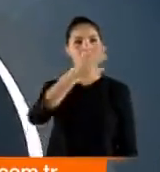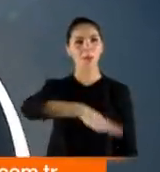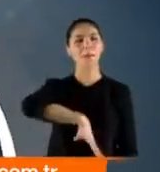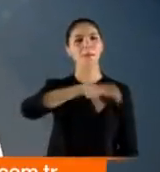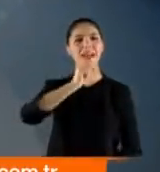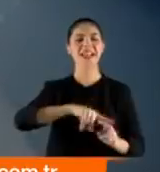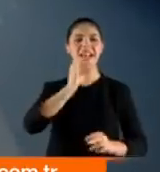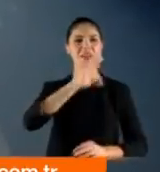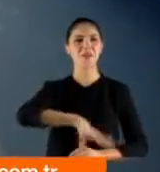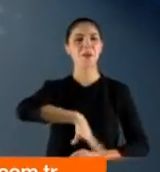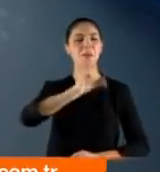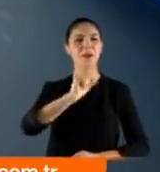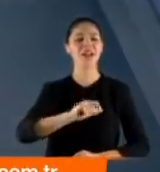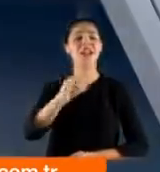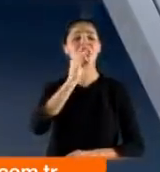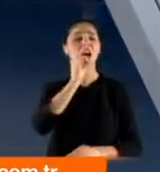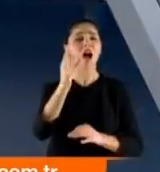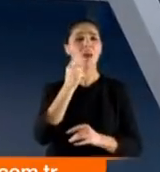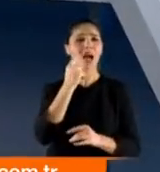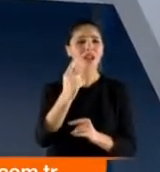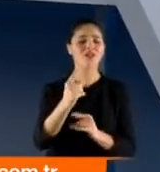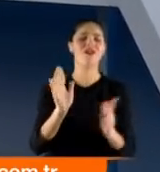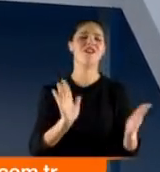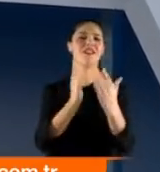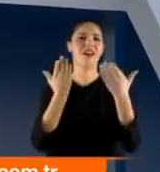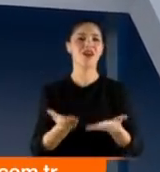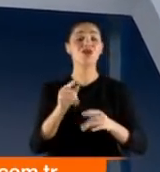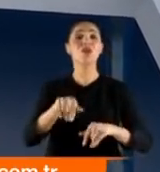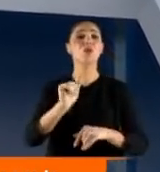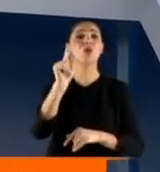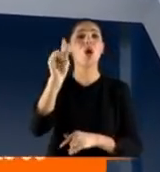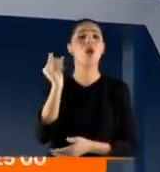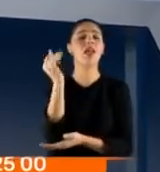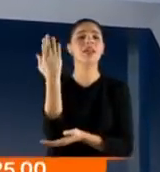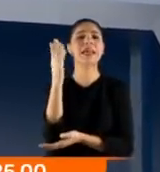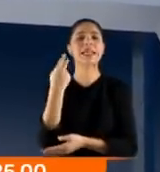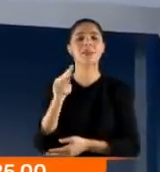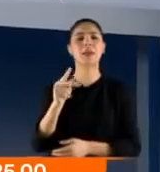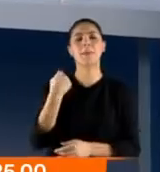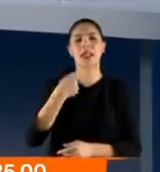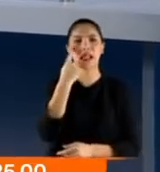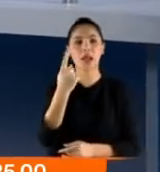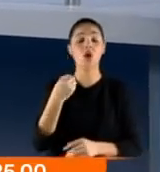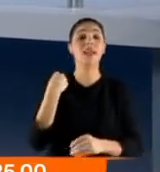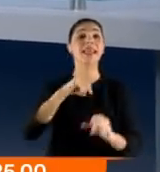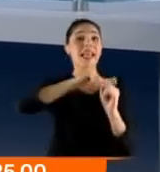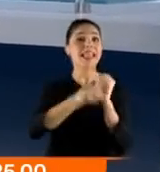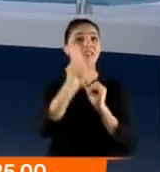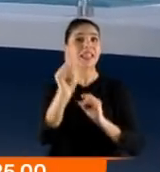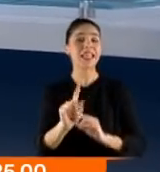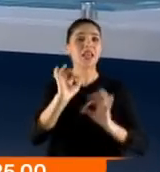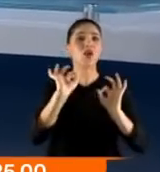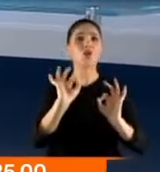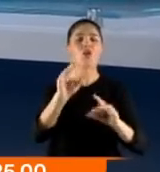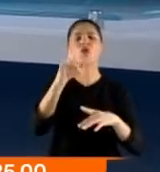Haberin merkezinden, ATV Haber merkezinden günün gelişmeleriyle karşınızdayız. Bugün 16 Kasım 2020 Pazartesi. Yeni haftanın ilk günü,